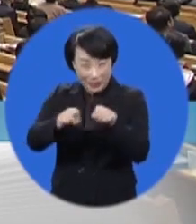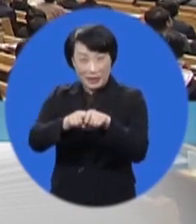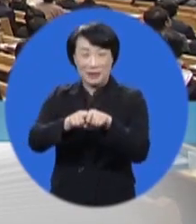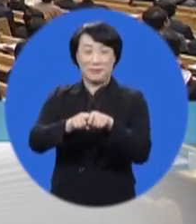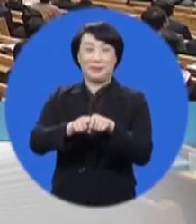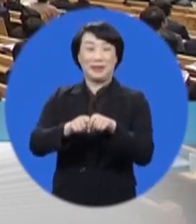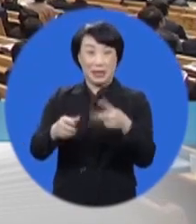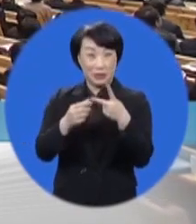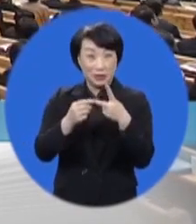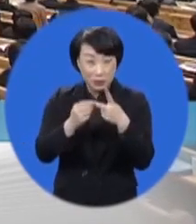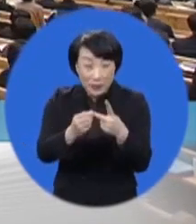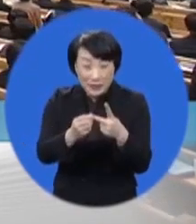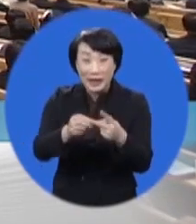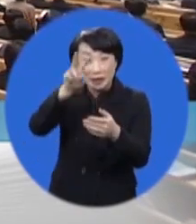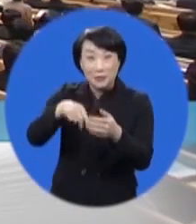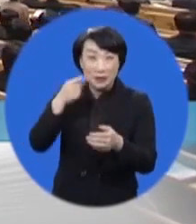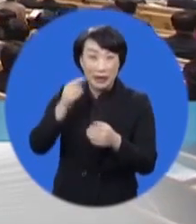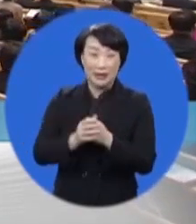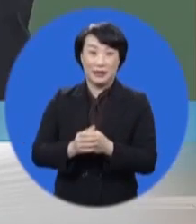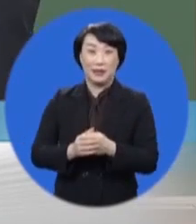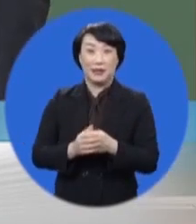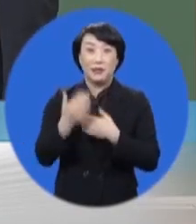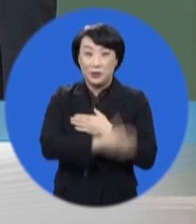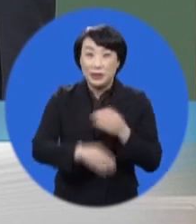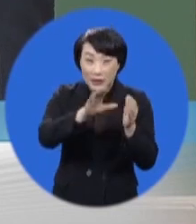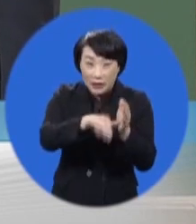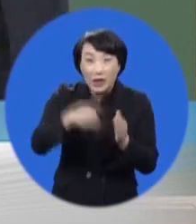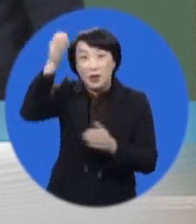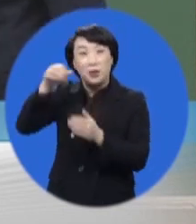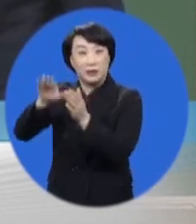자, 이게 부제목입니다. 시작.